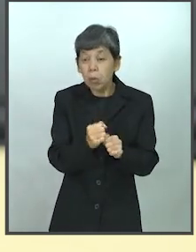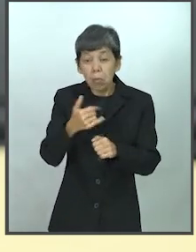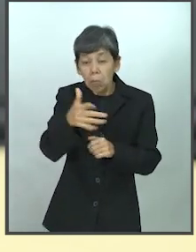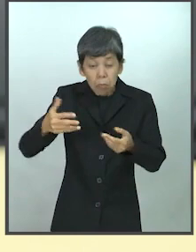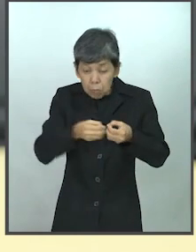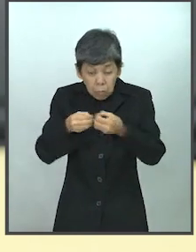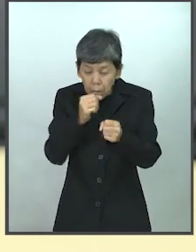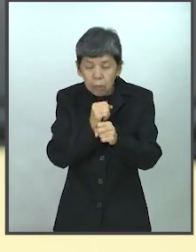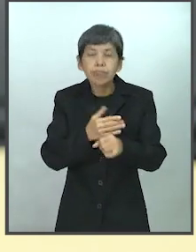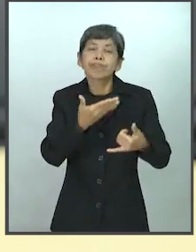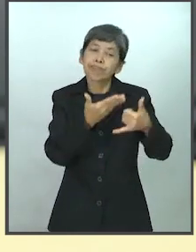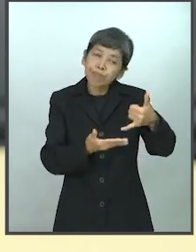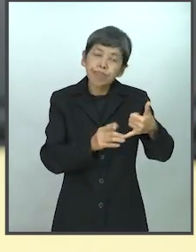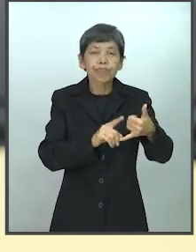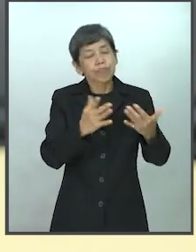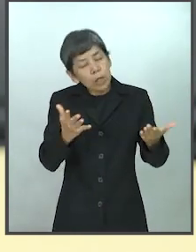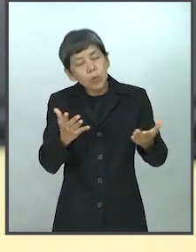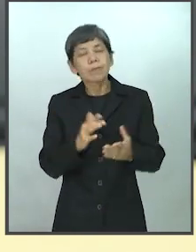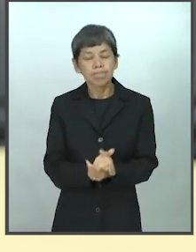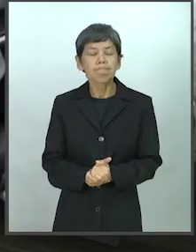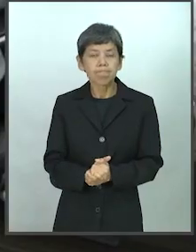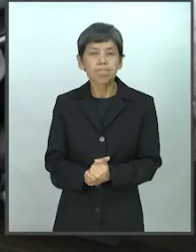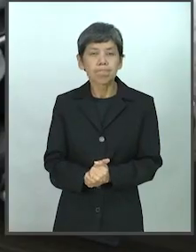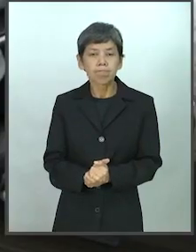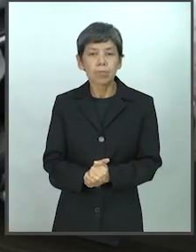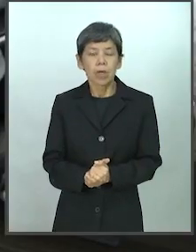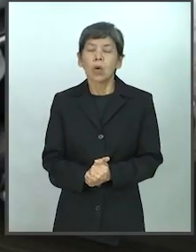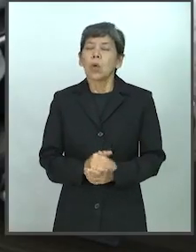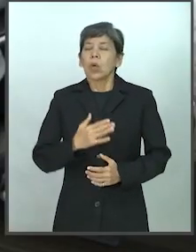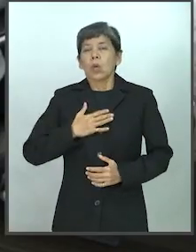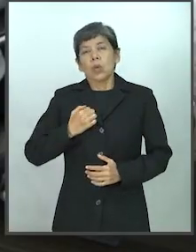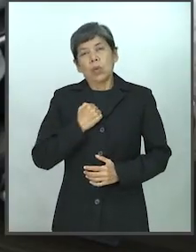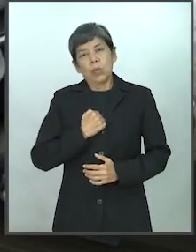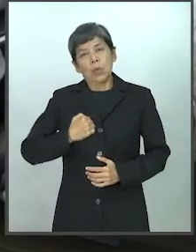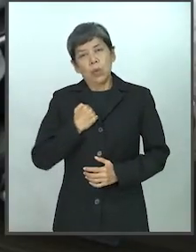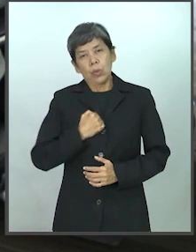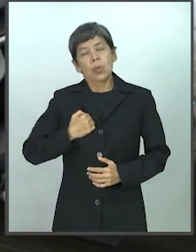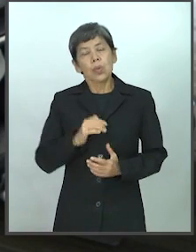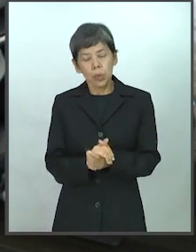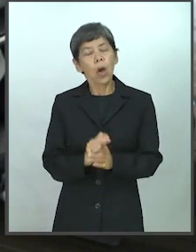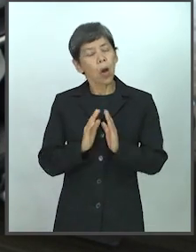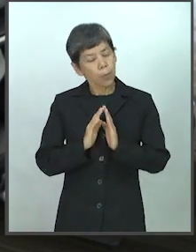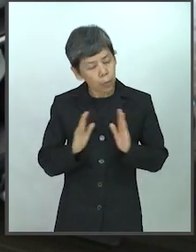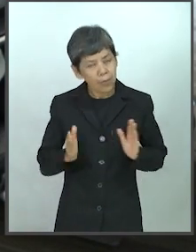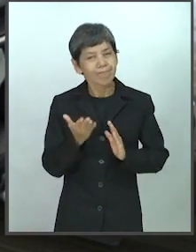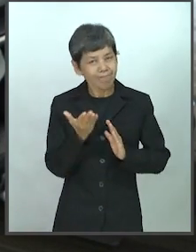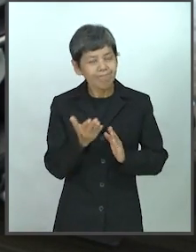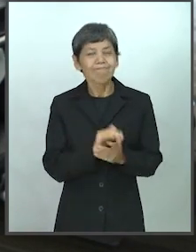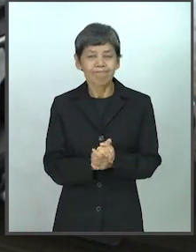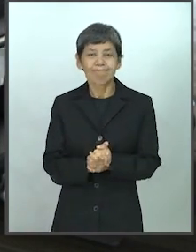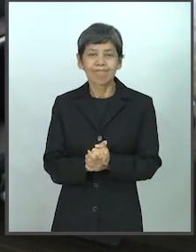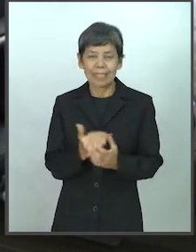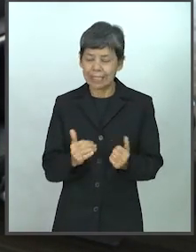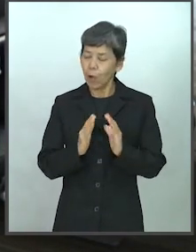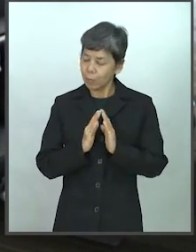นก็คือน้องๆก็คงจะแย่เหมือนกันค่ะ ก็ต้องแสดงความเสียใจอีกรอบนึงด้วยนะฮะแล้วก็ขอบคุณคุณแป้งมาก ค่ะ สำหรับ